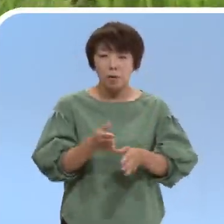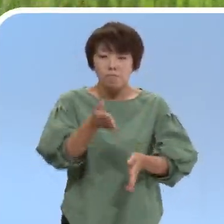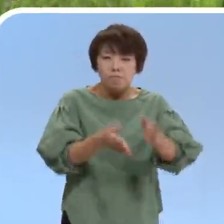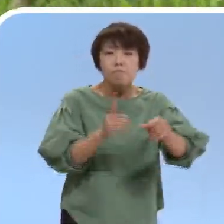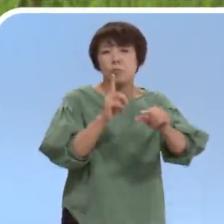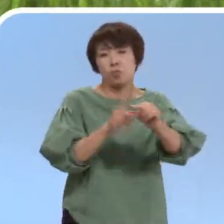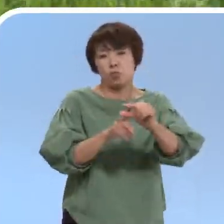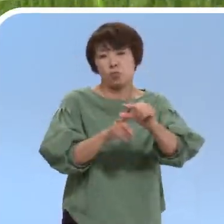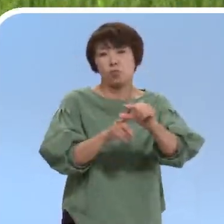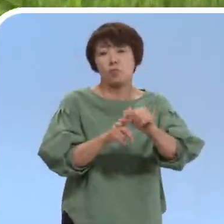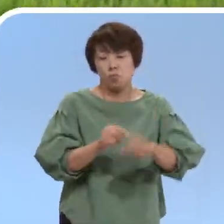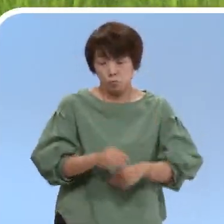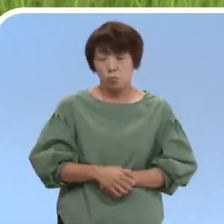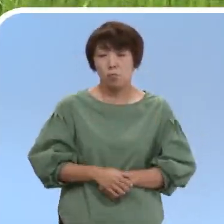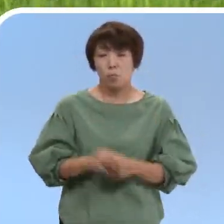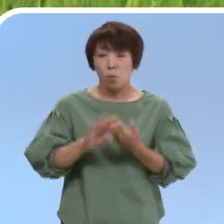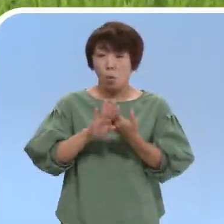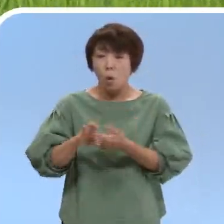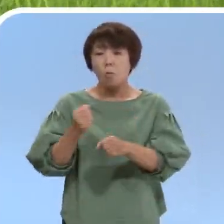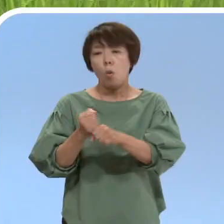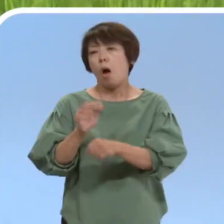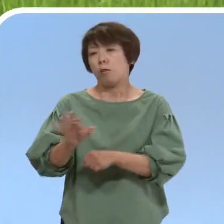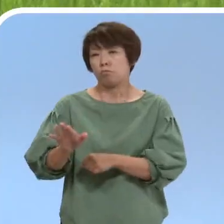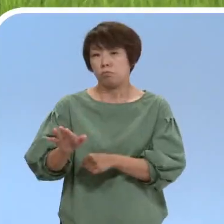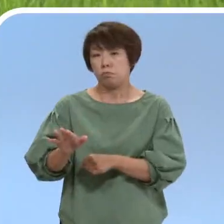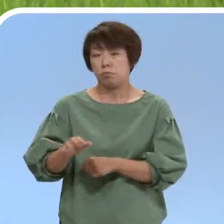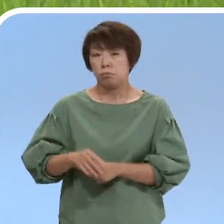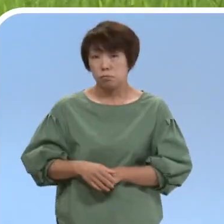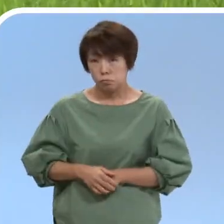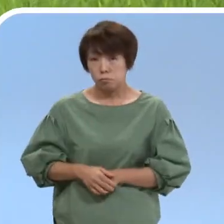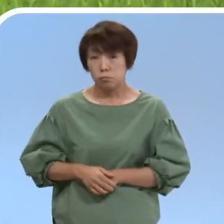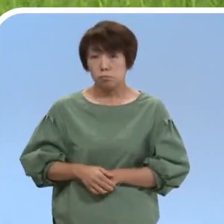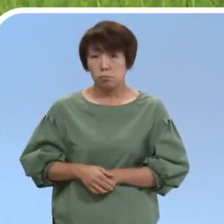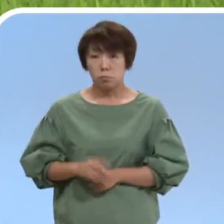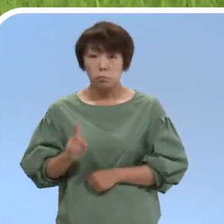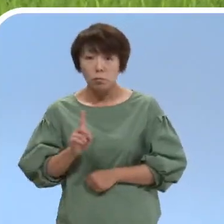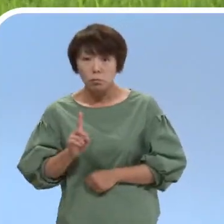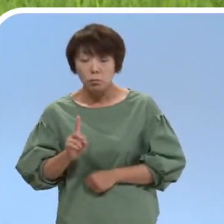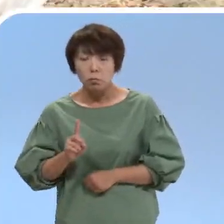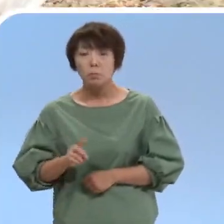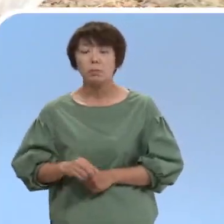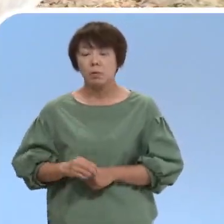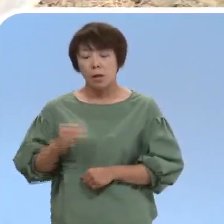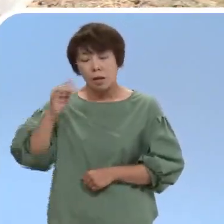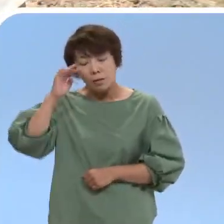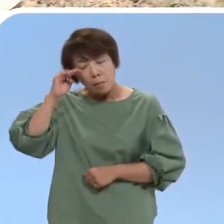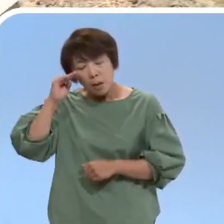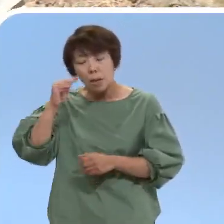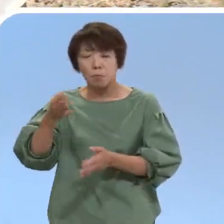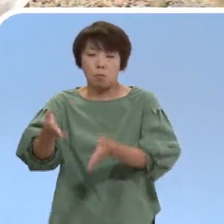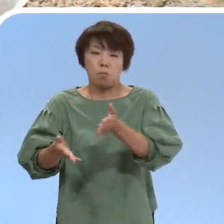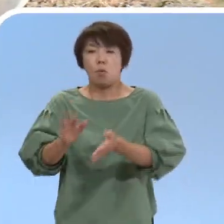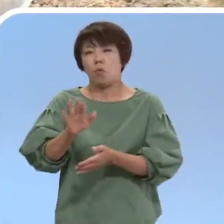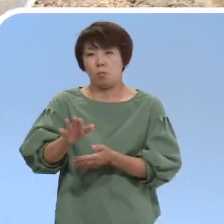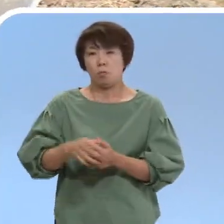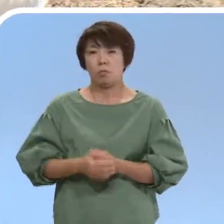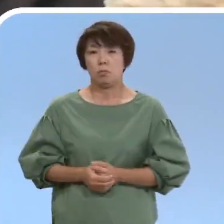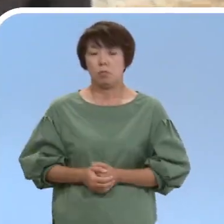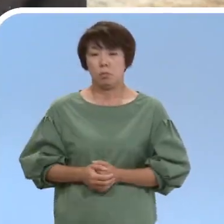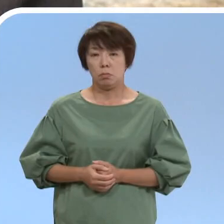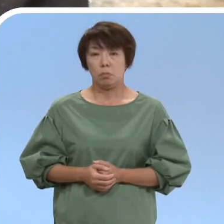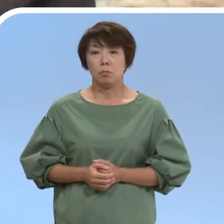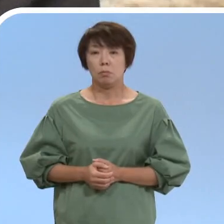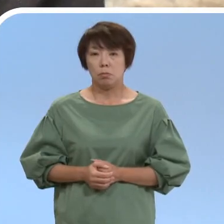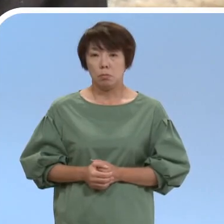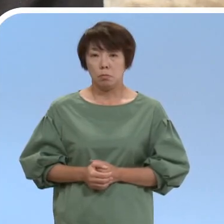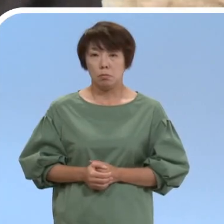ますね。もです。はい、 も、 はい、 米 を作ってます。 米と他に 玉ねぎを作ってます。 はぁ、 は